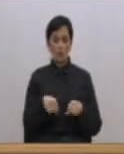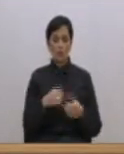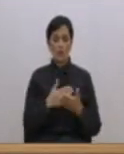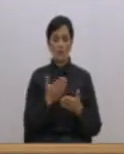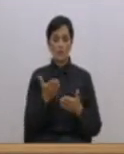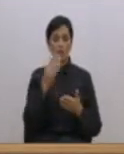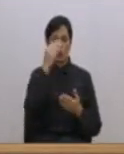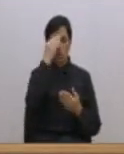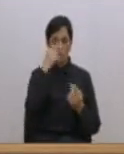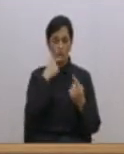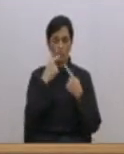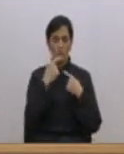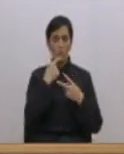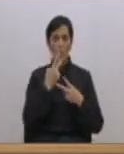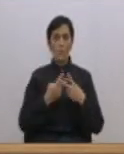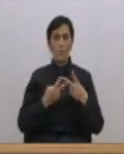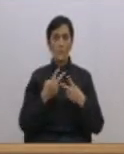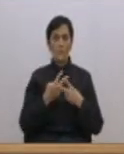იმსჯელოს